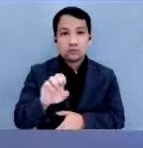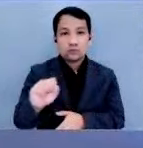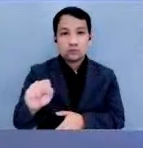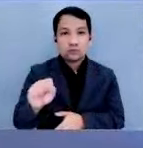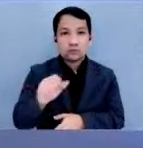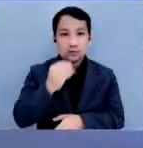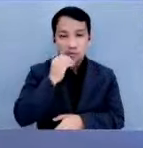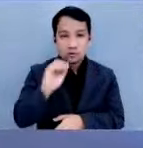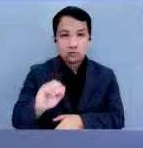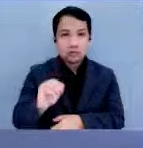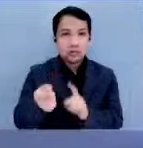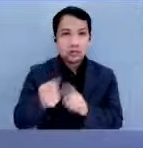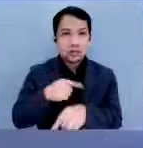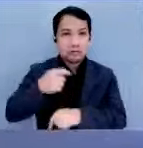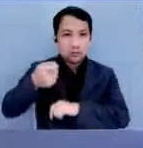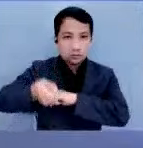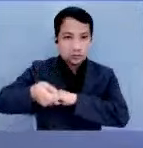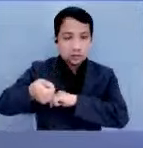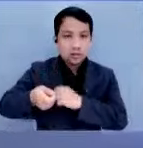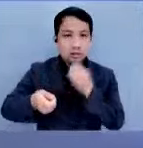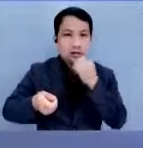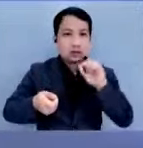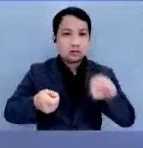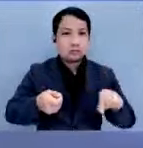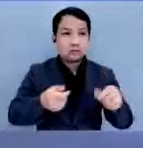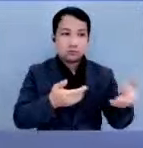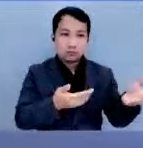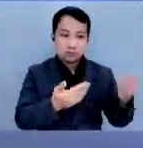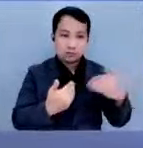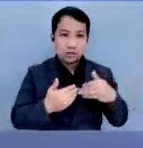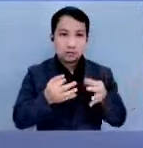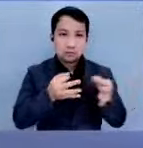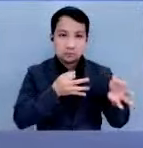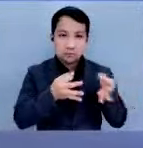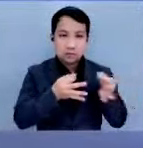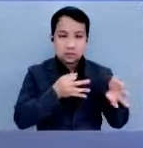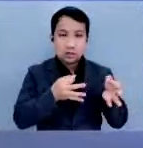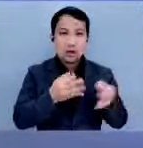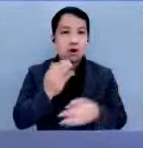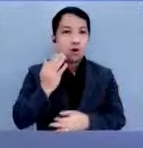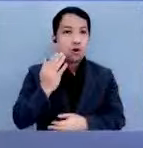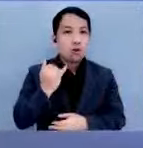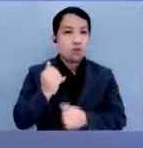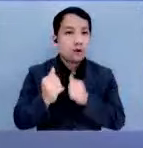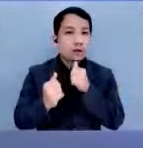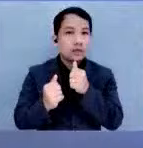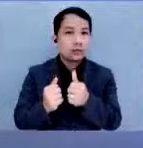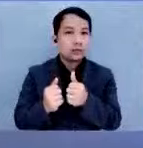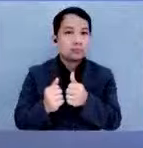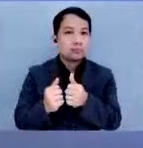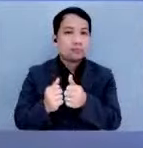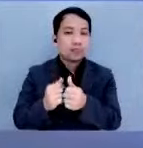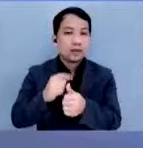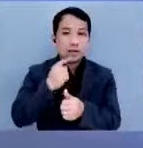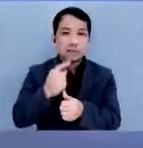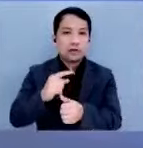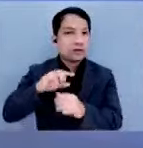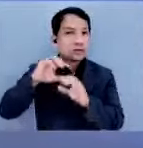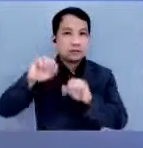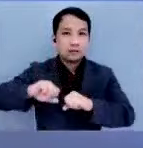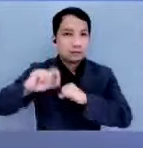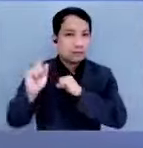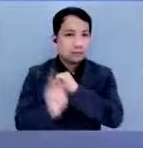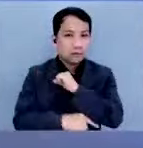korte na nag-uuto sa isang panig na magpaliwanag kung bakit hindi ito dapat patawan ng parusa. Pero